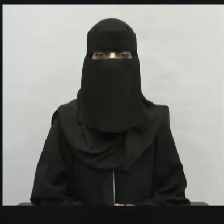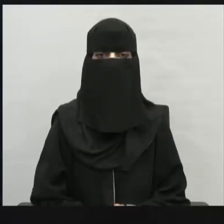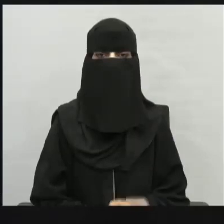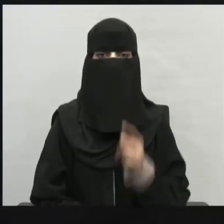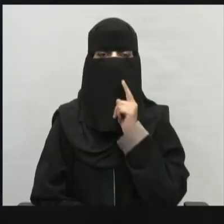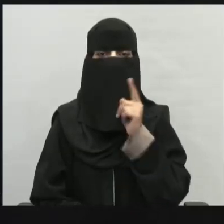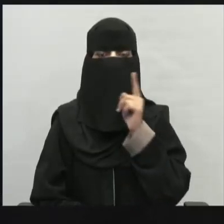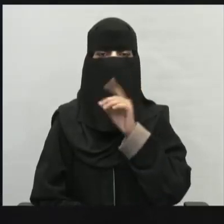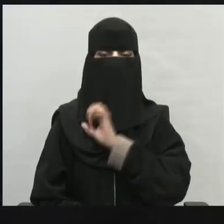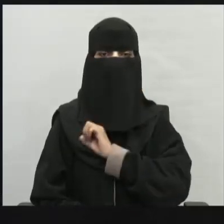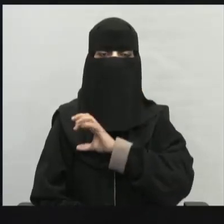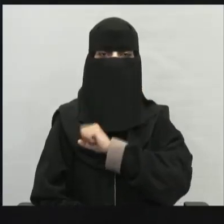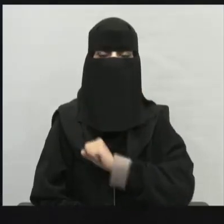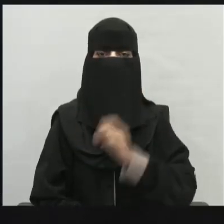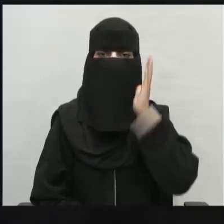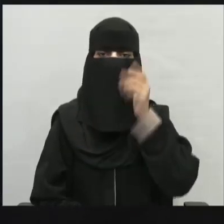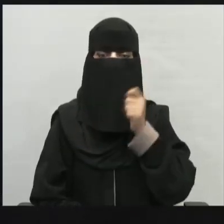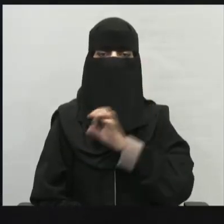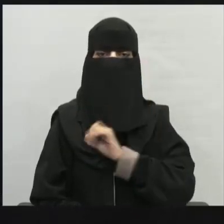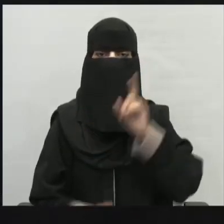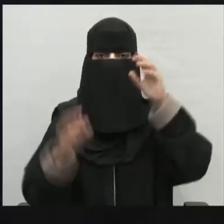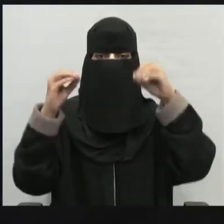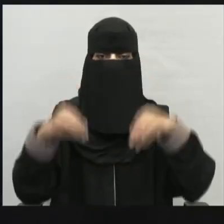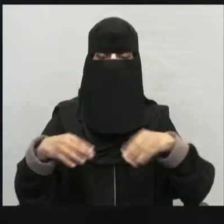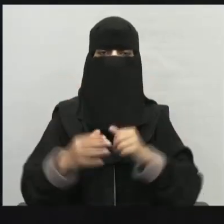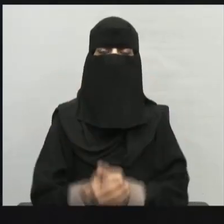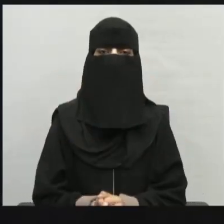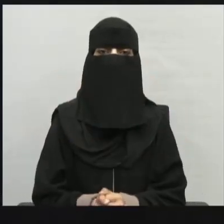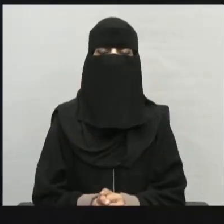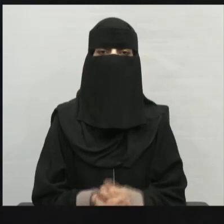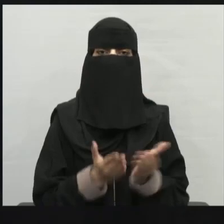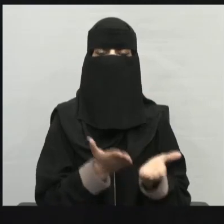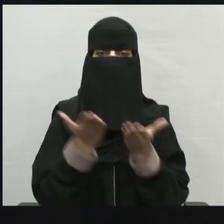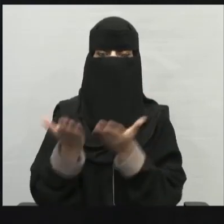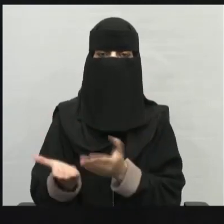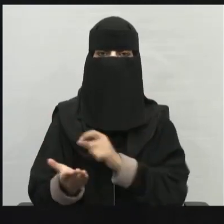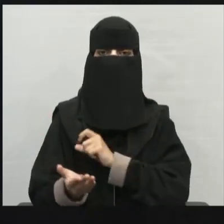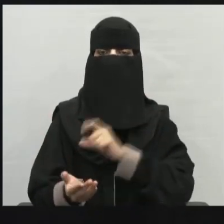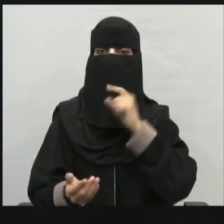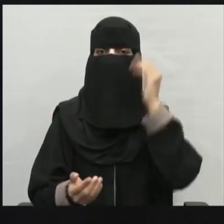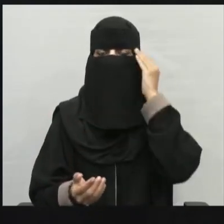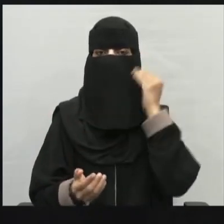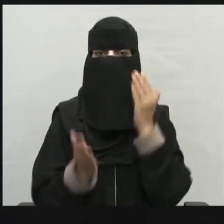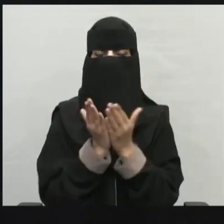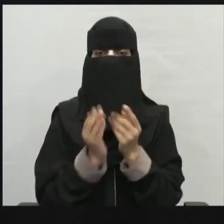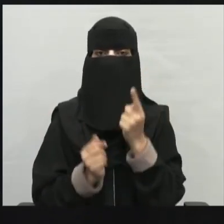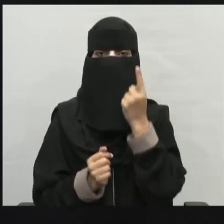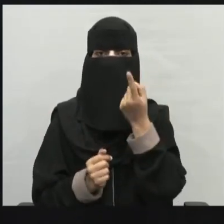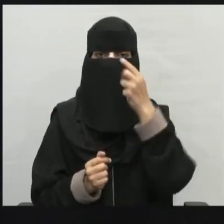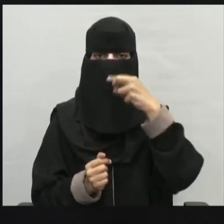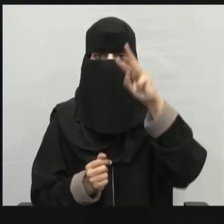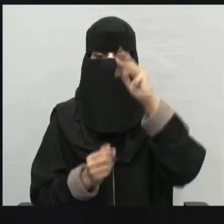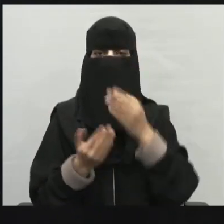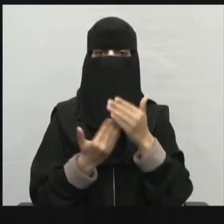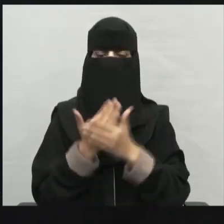بسم الله الرحمن الرحيم السلام عليكم ورحمه الله وبركاته ارحب بكم ابنائي وبناتي طلاب الصف الاول متوسط